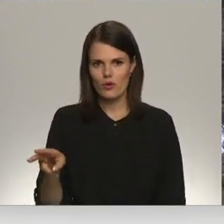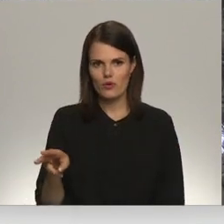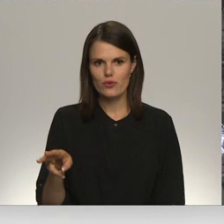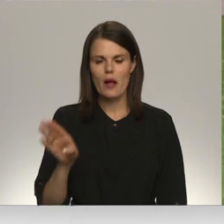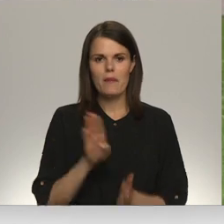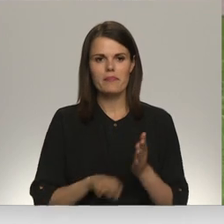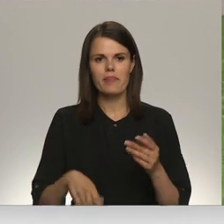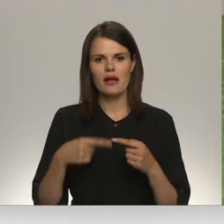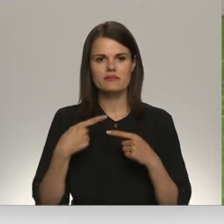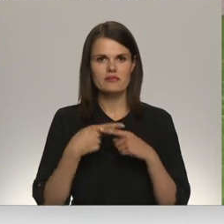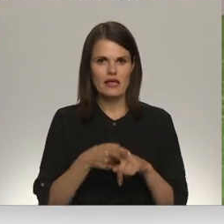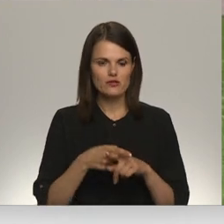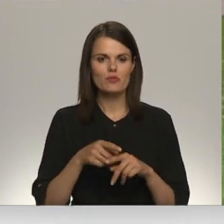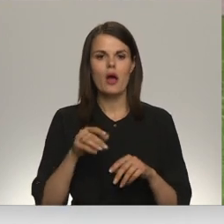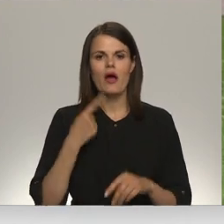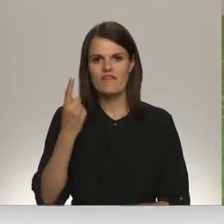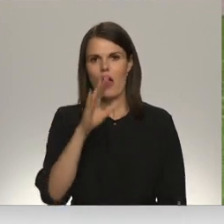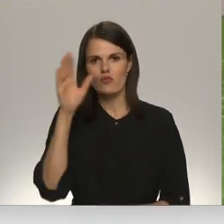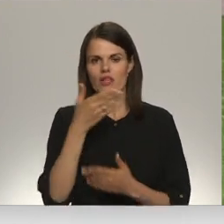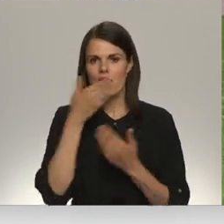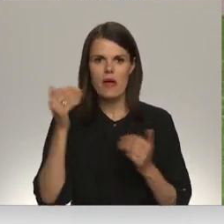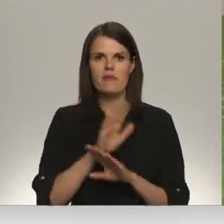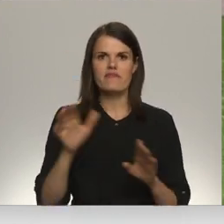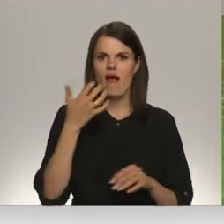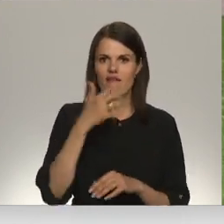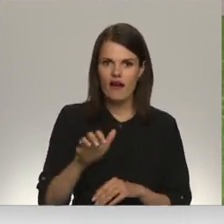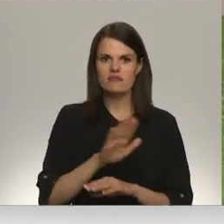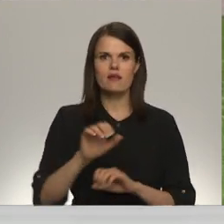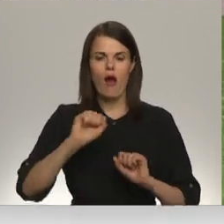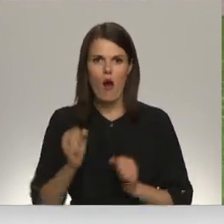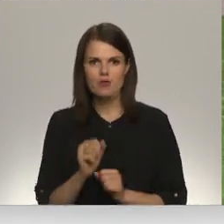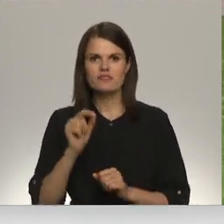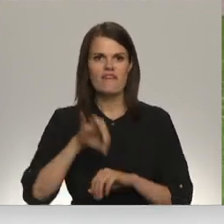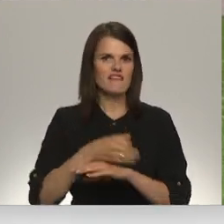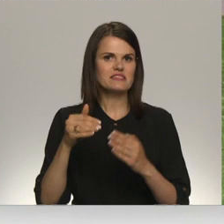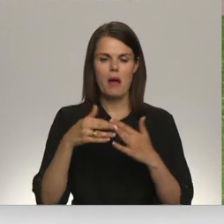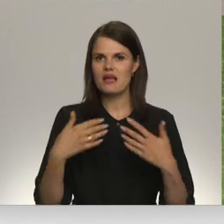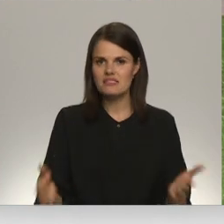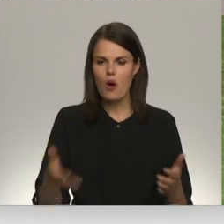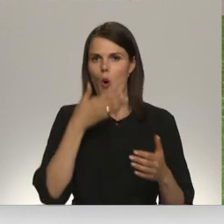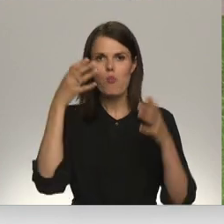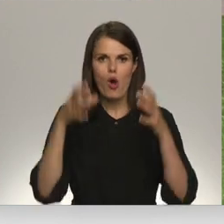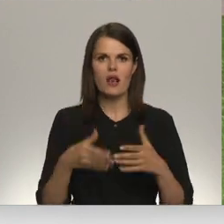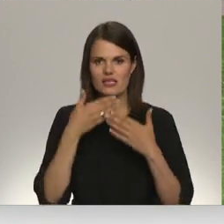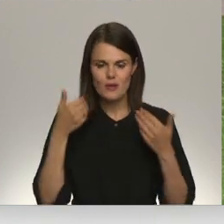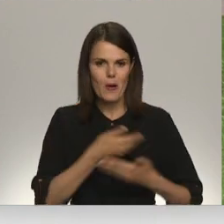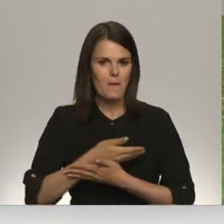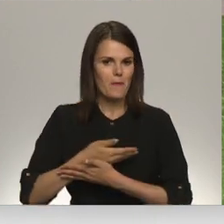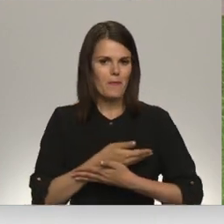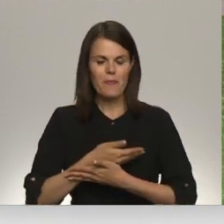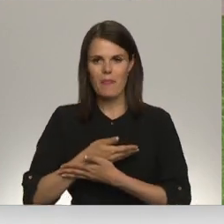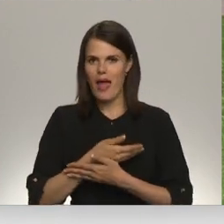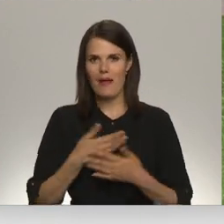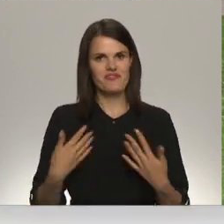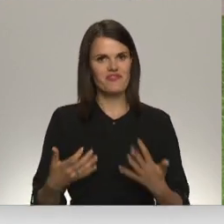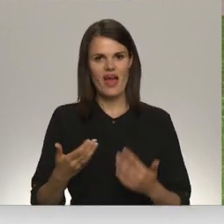bez instrumentiem. Mums vienu dienu nebija ne karstā, ne augstā ūdens, vīra arī nav mājās, boilera loģiski nav. Un ar zīdēni